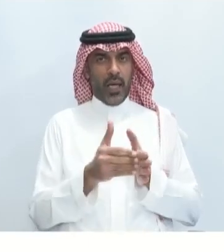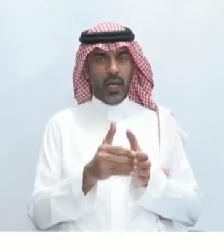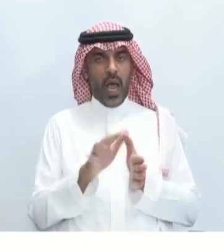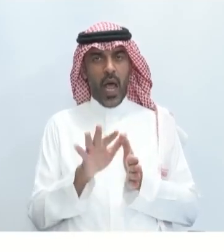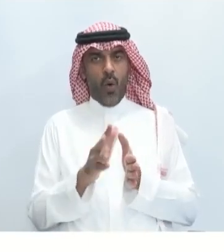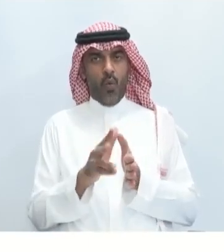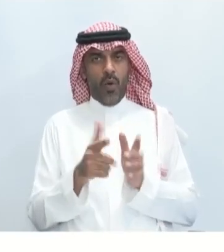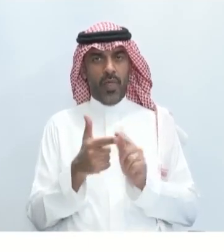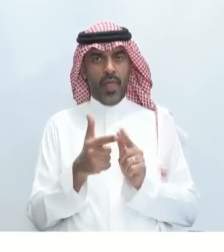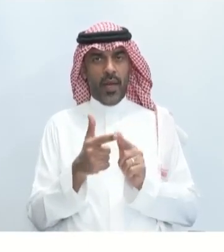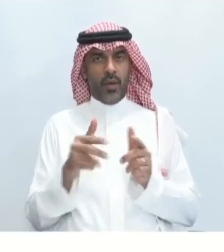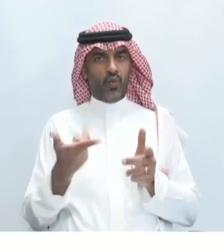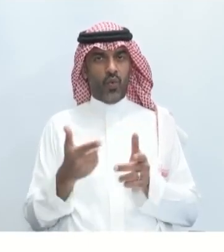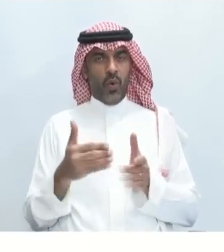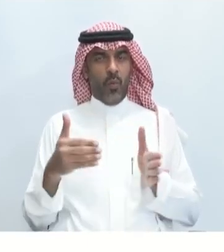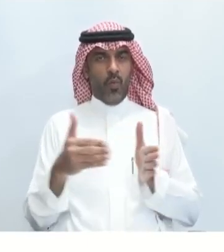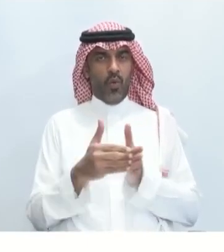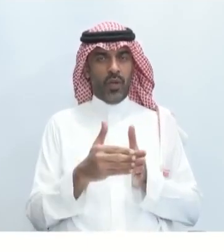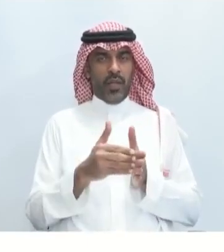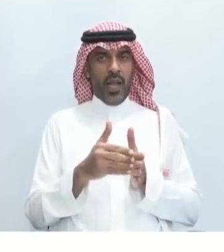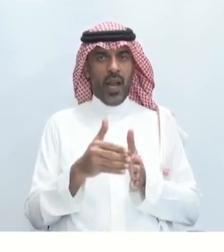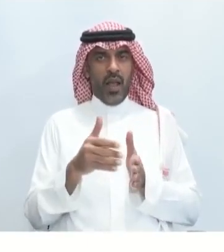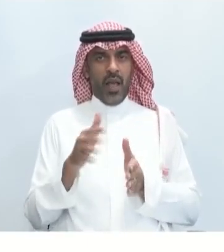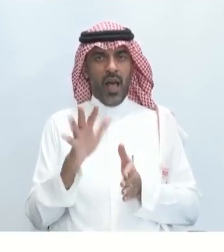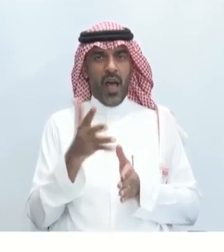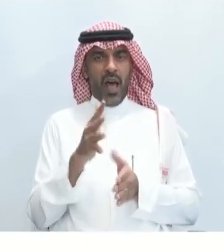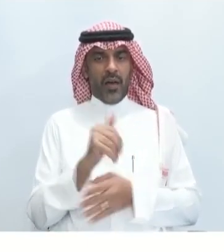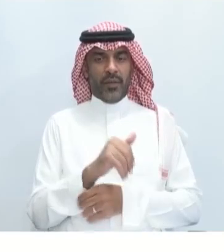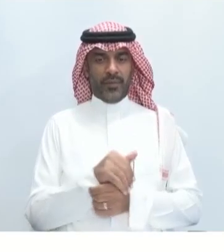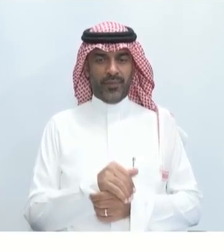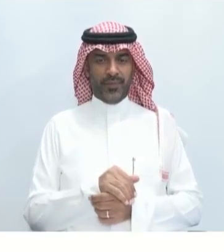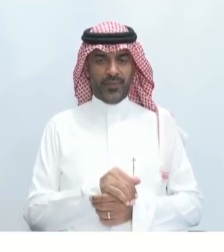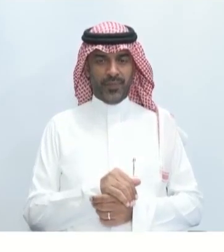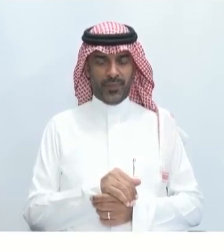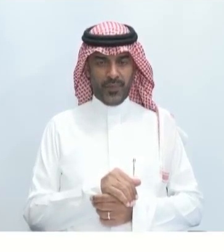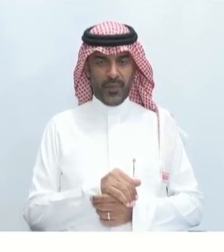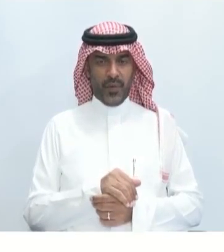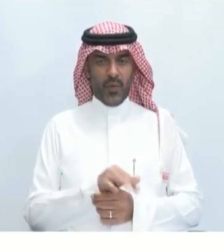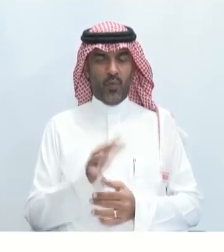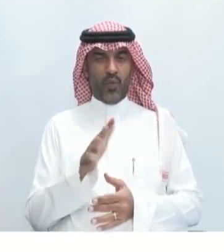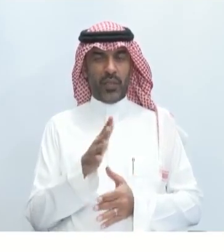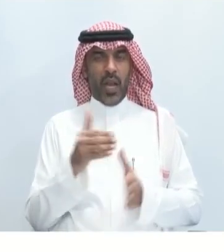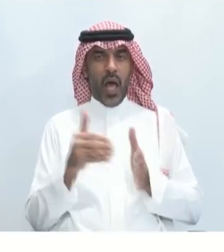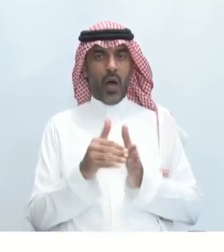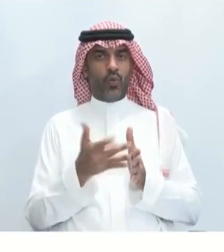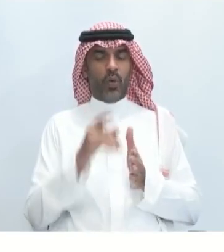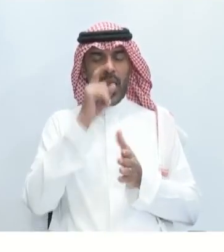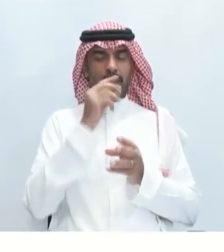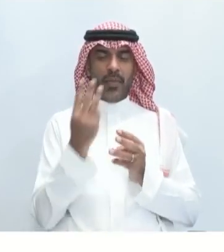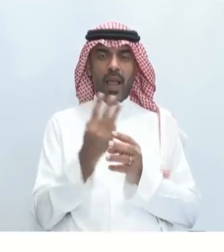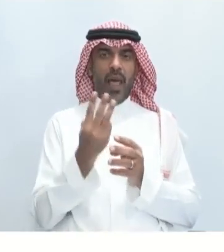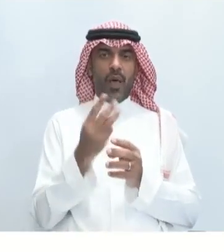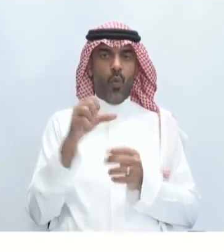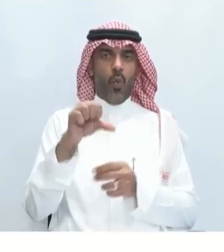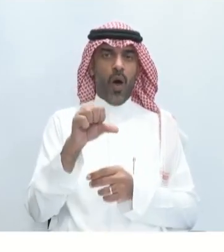معتل الاخر وهو ما كان في اخره احد حروف العله الواو او الالف او الياء